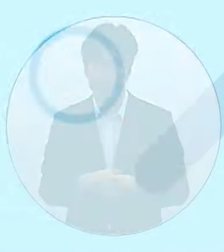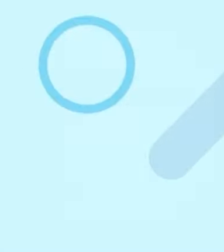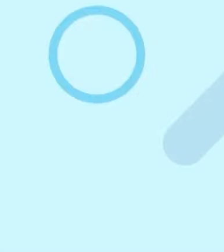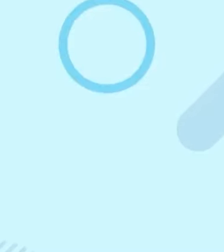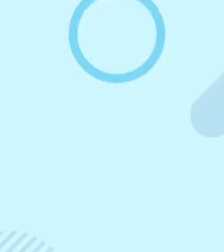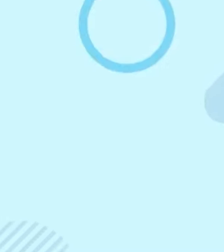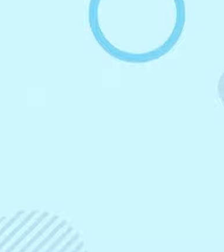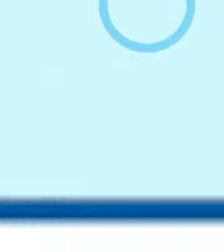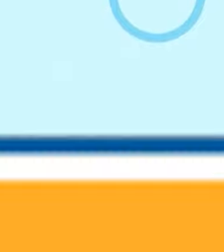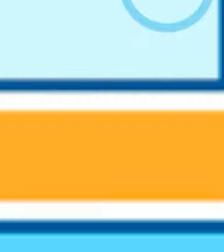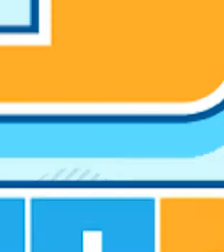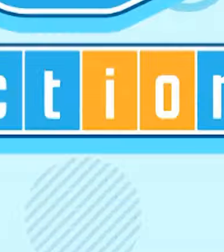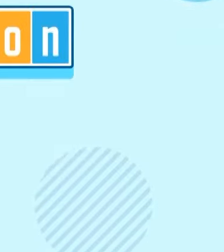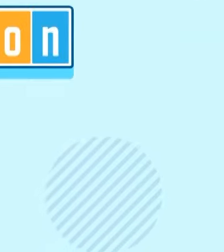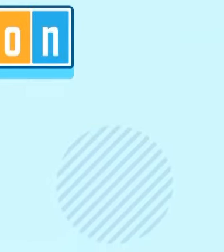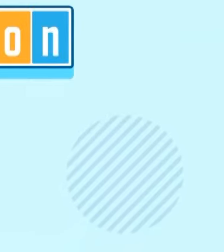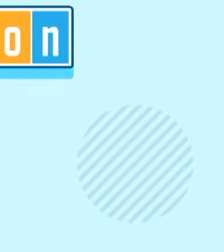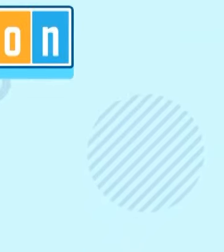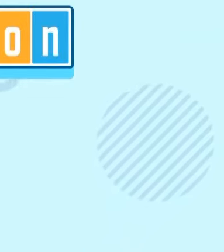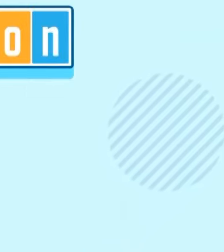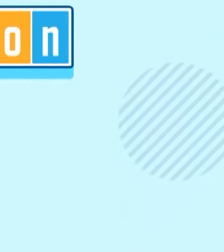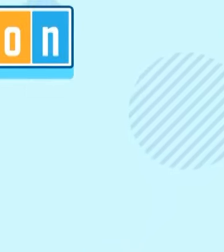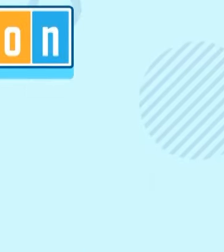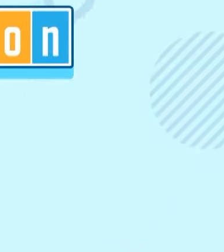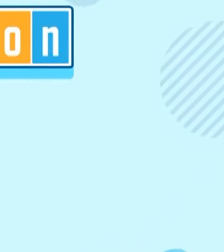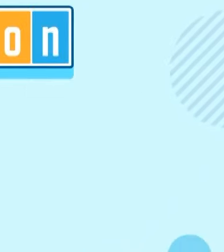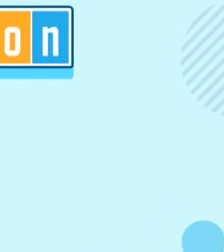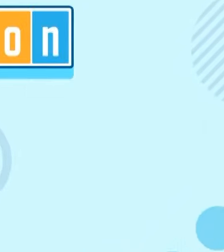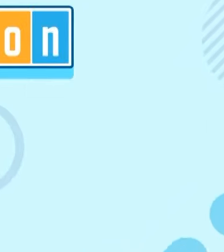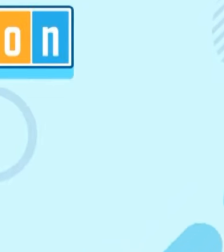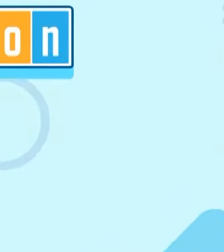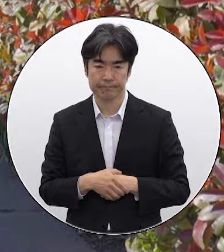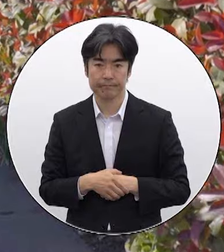。 越谷コレクション。